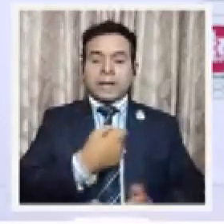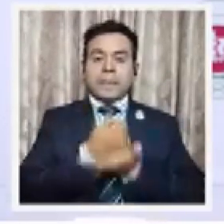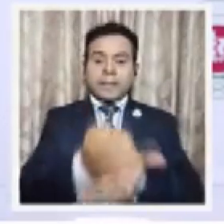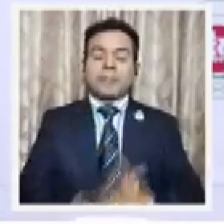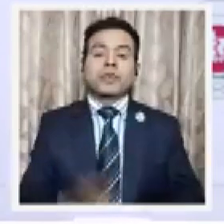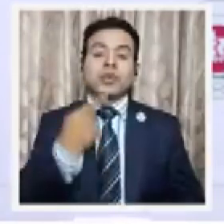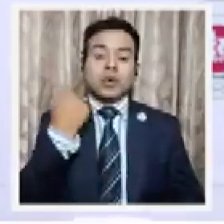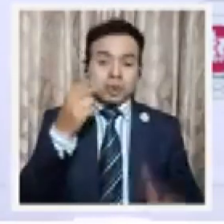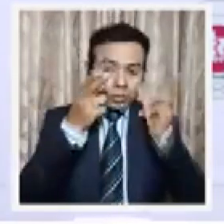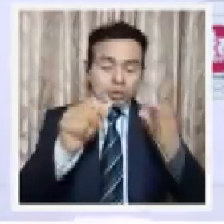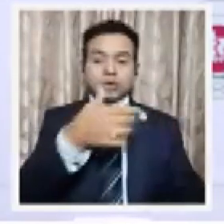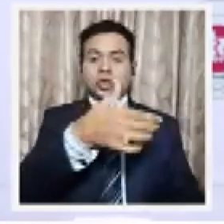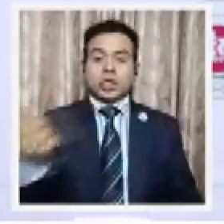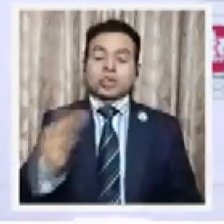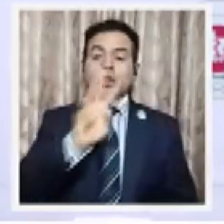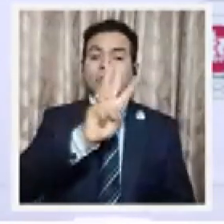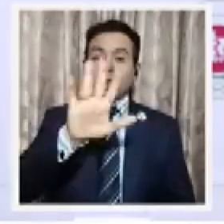দিয়েছেন।